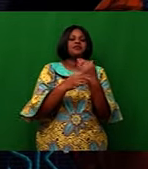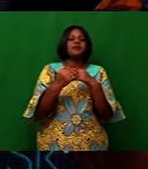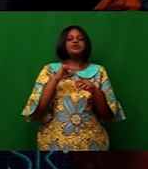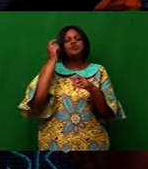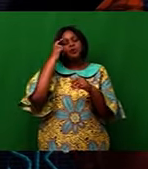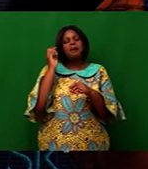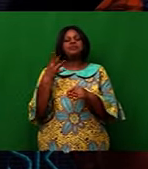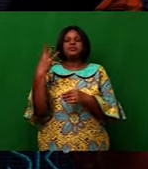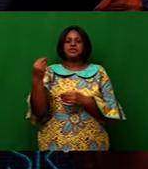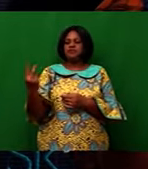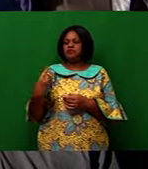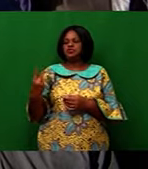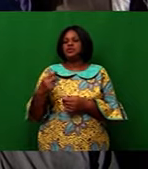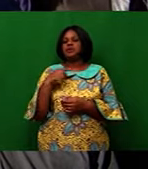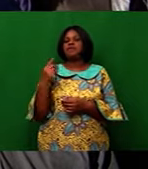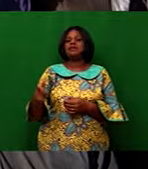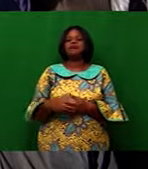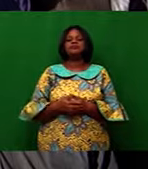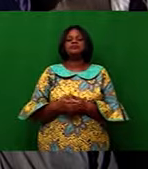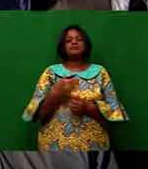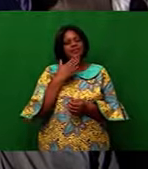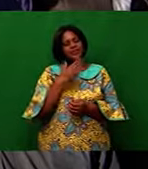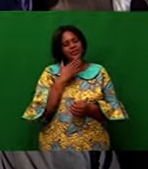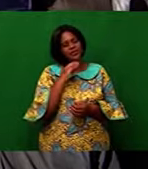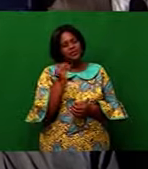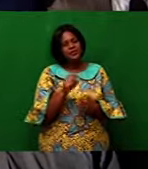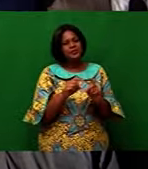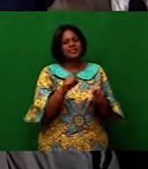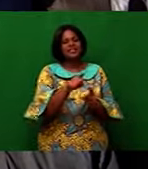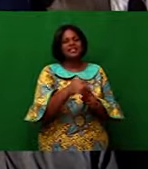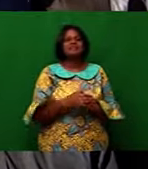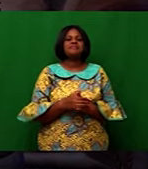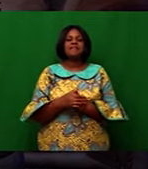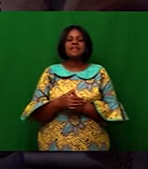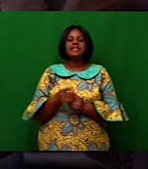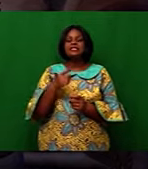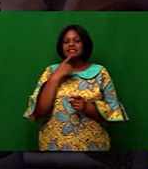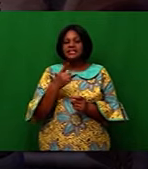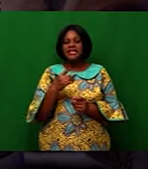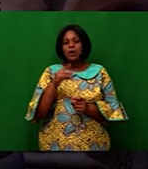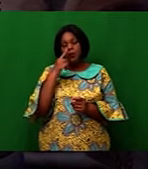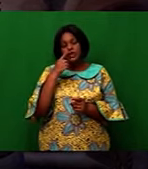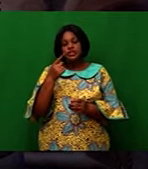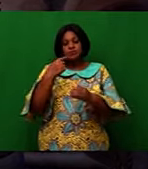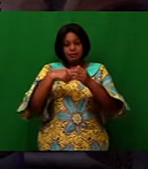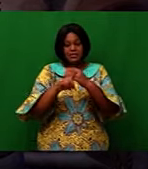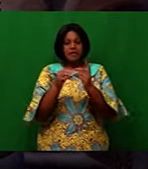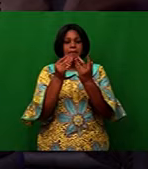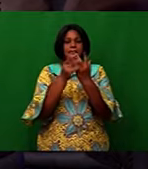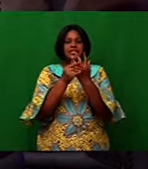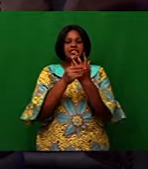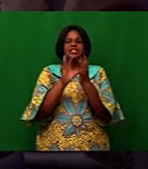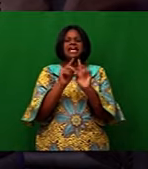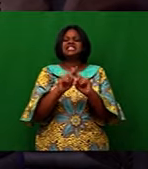zvemo ndogara ndaziva ndichazozvikunda sendamo. Mashoko makukuta ari kutaura naNelson. Ari kuti patinopinda muwanano idzodzi